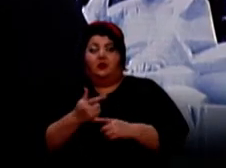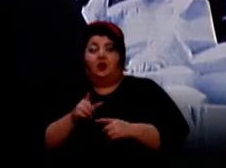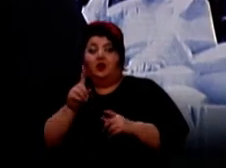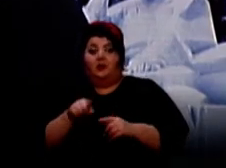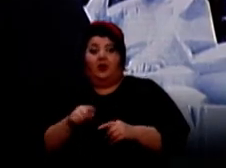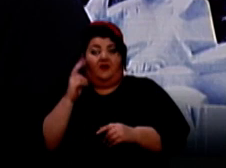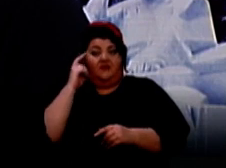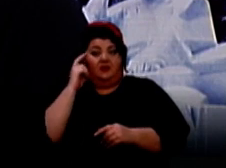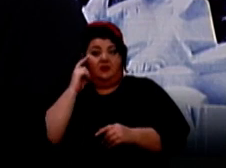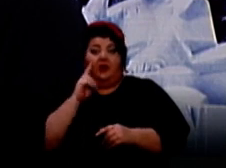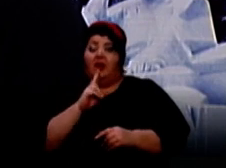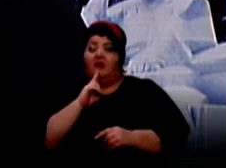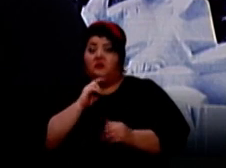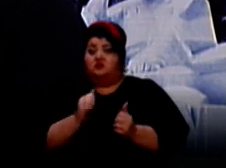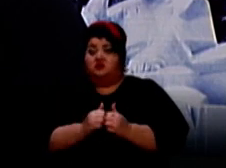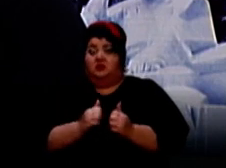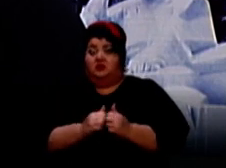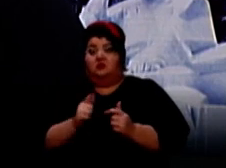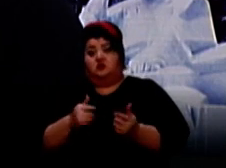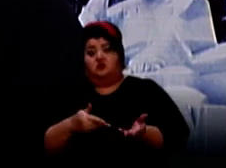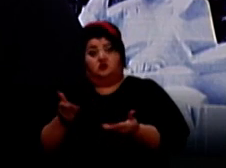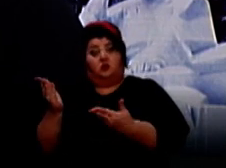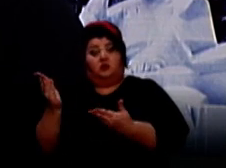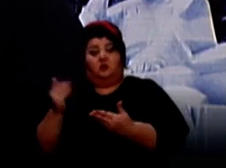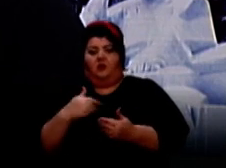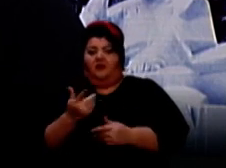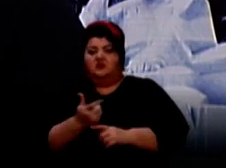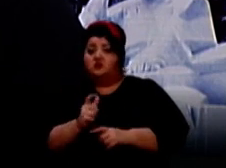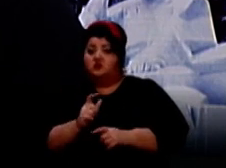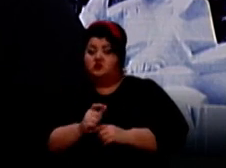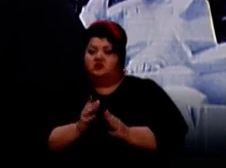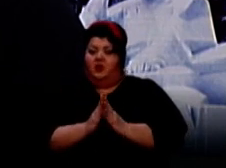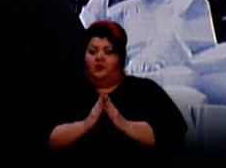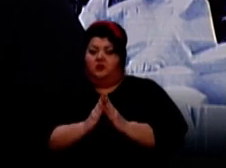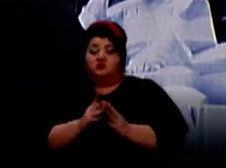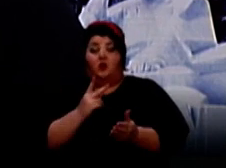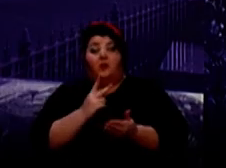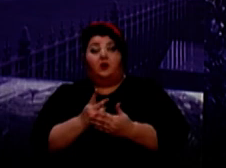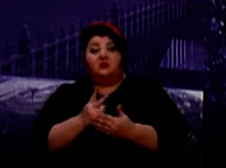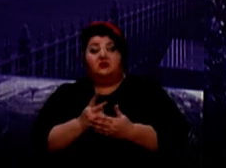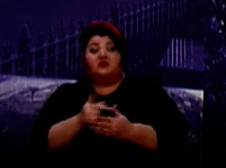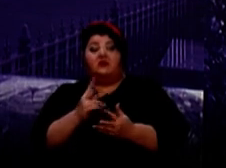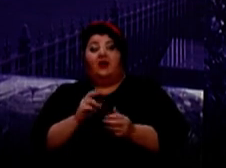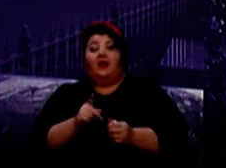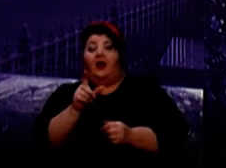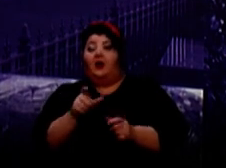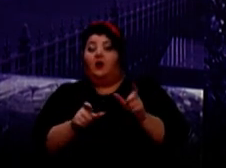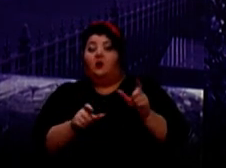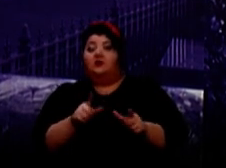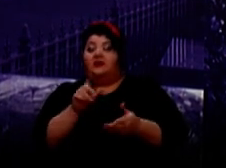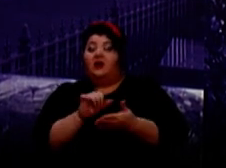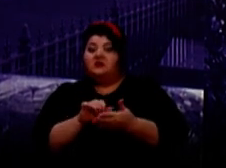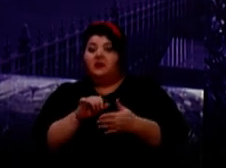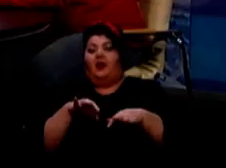Київ, Кременчуг недалеко. Сходіть, будь ласка, я вас дуже прошу, подивіться, як люди там займаються